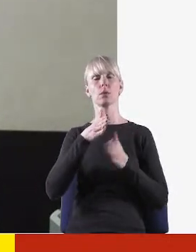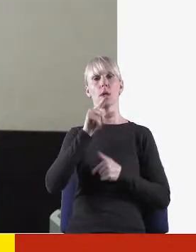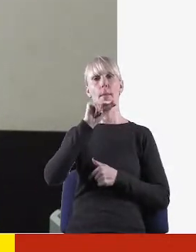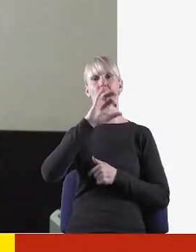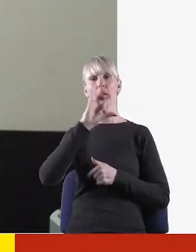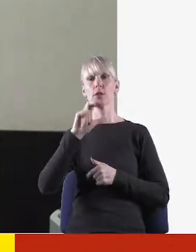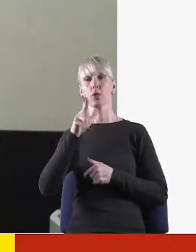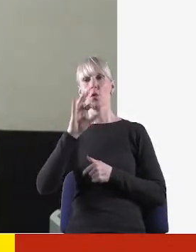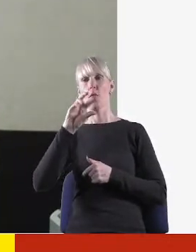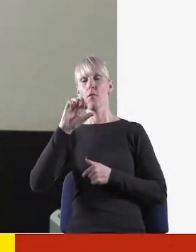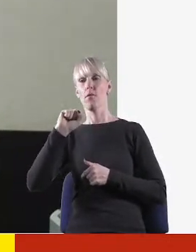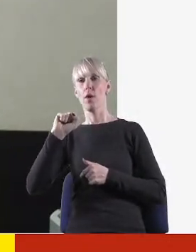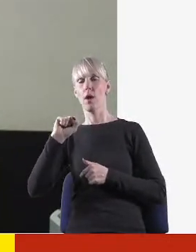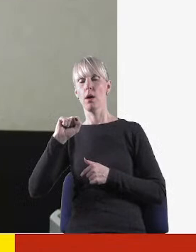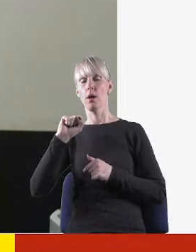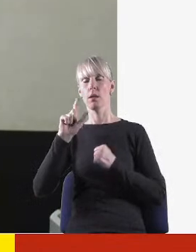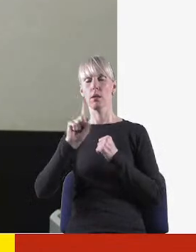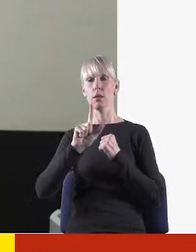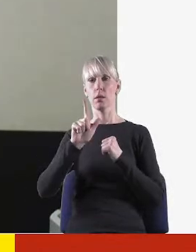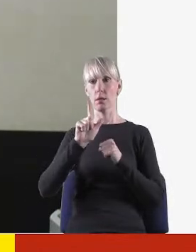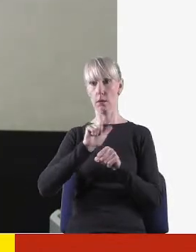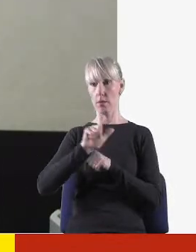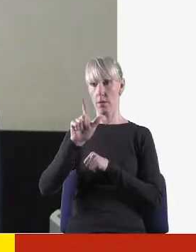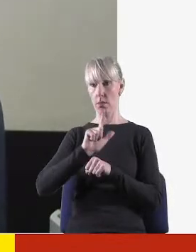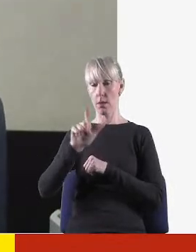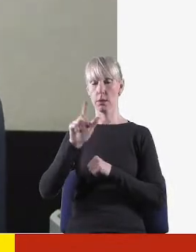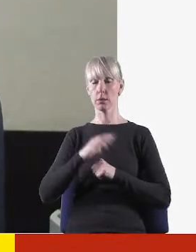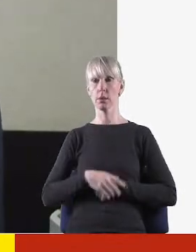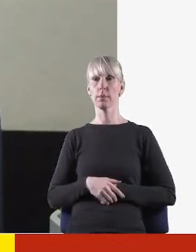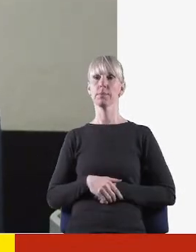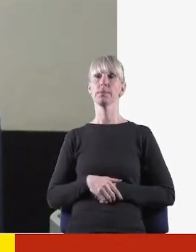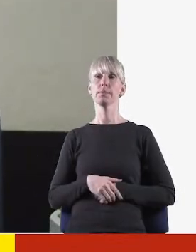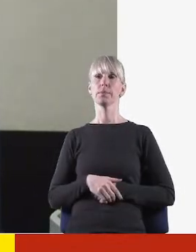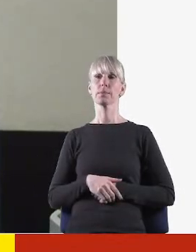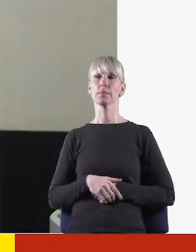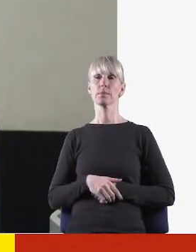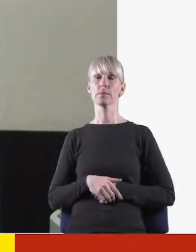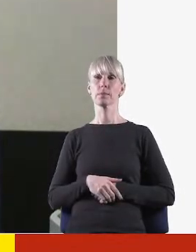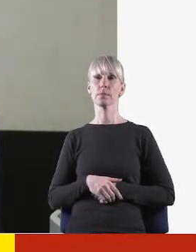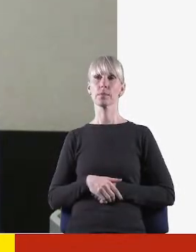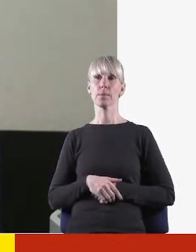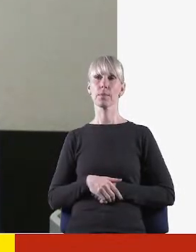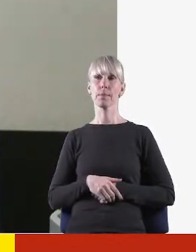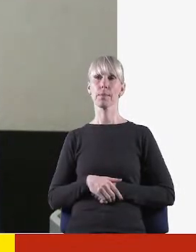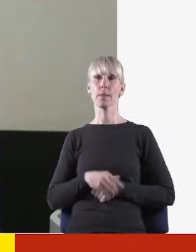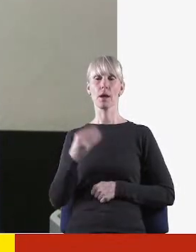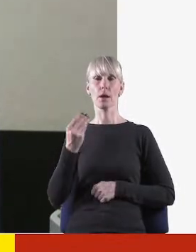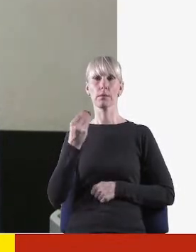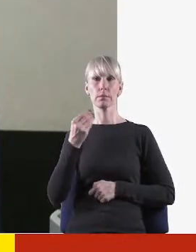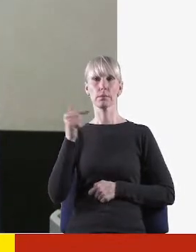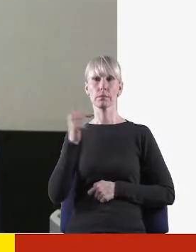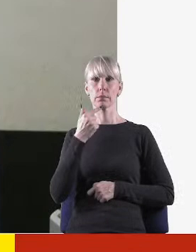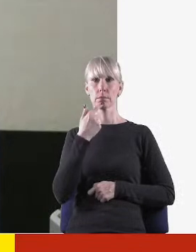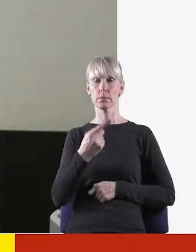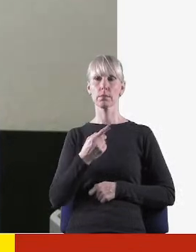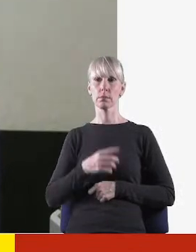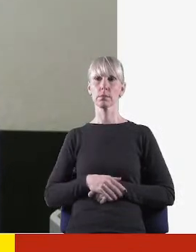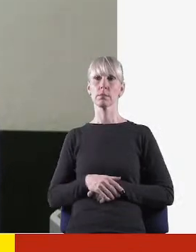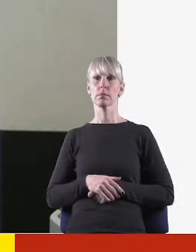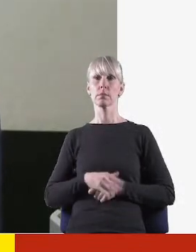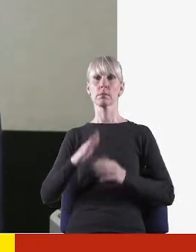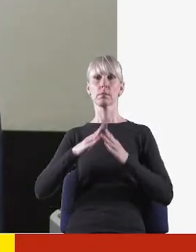Jeżeli można powiedzieć jeszcze dwa słowa dodatkowo, to zwróćmy uwagę, że wśród